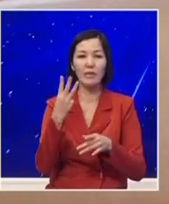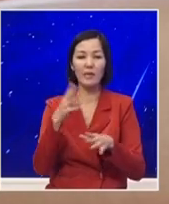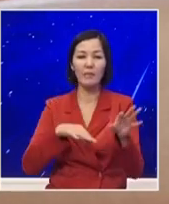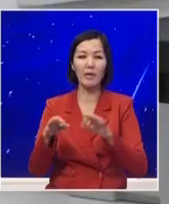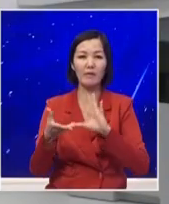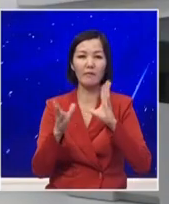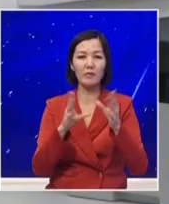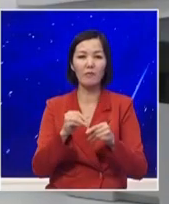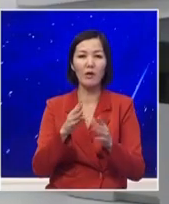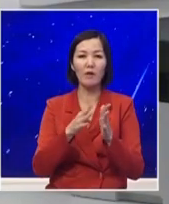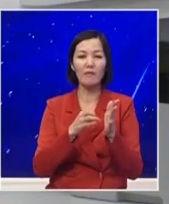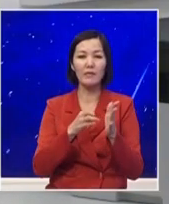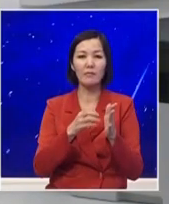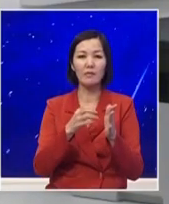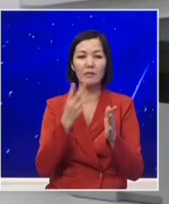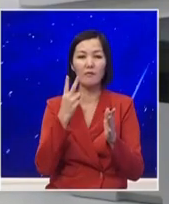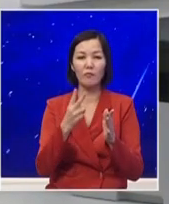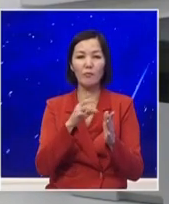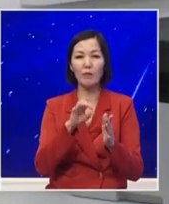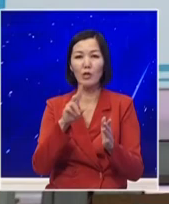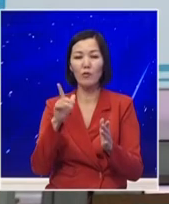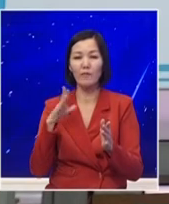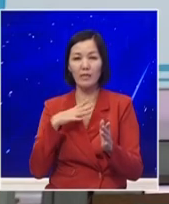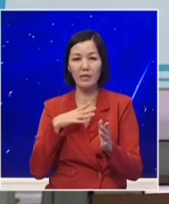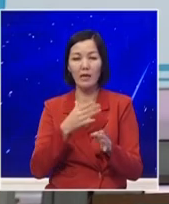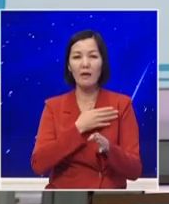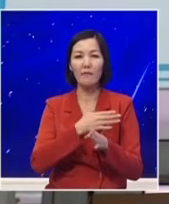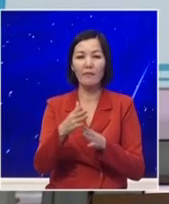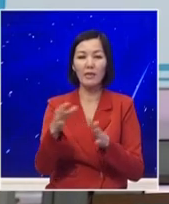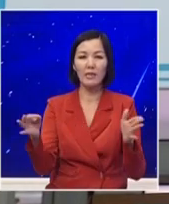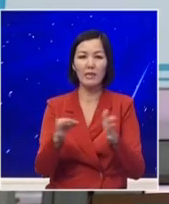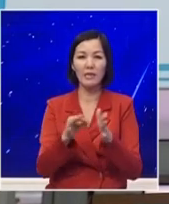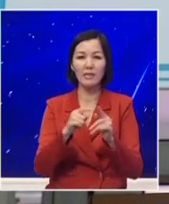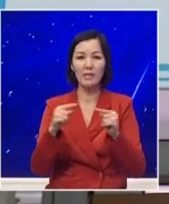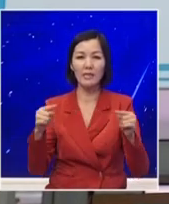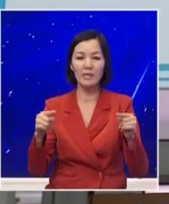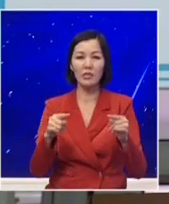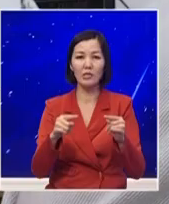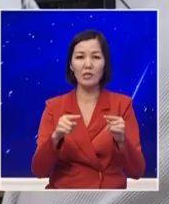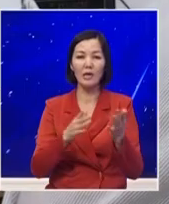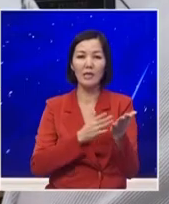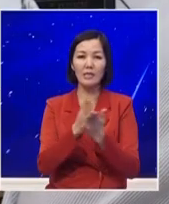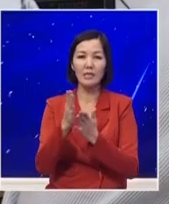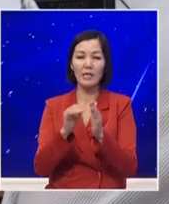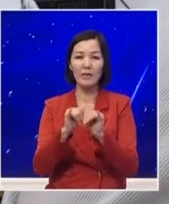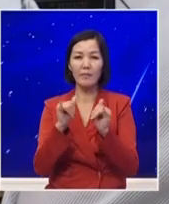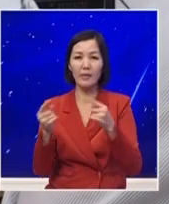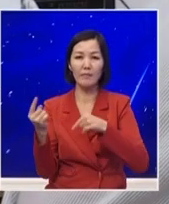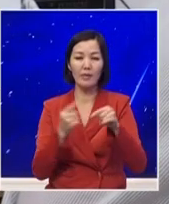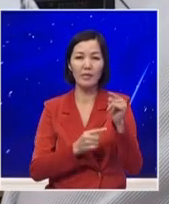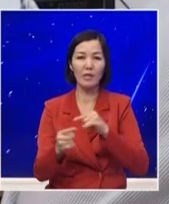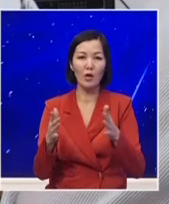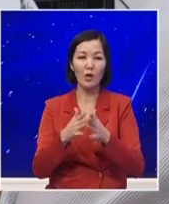на сумму порядка 82 миллионов тенге. Выданные средства нацелены на различные виды предпринимательской деятельности. От